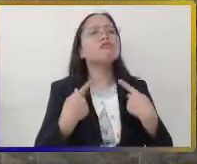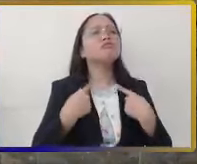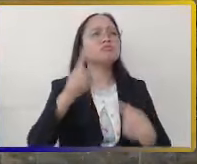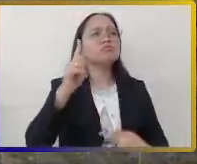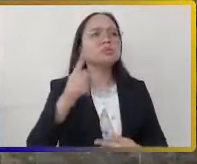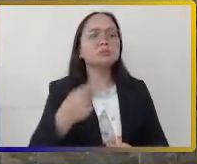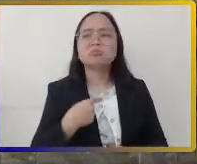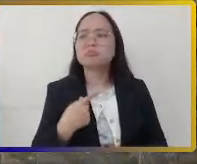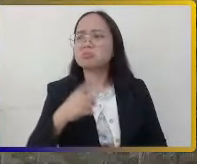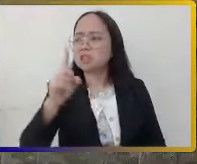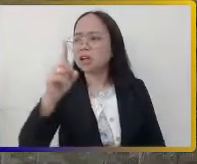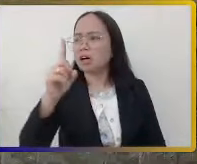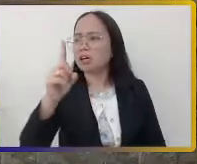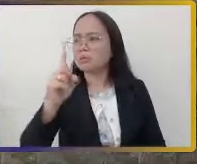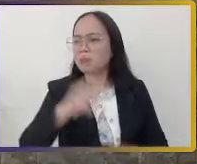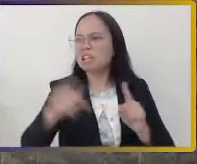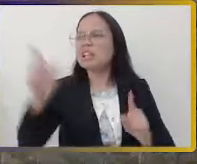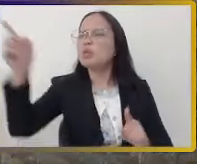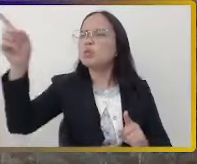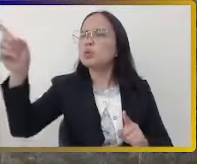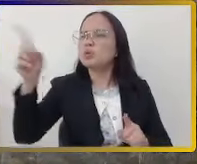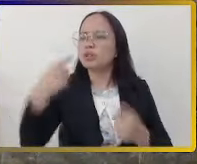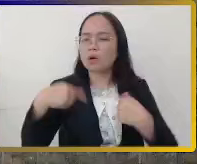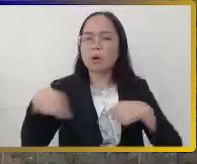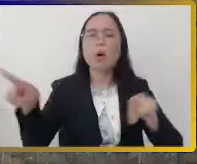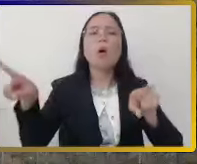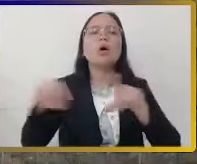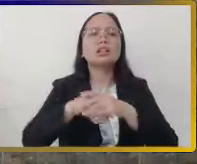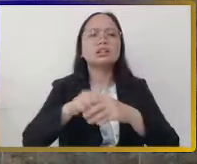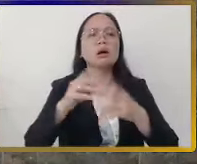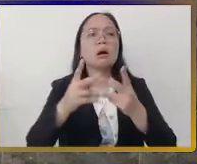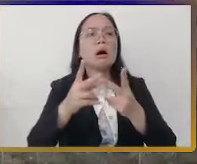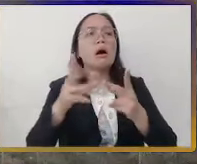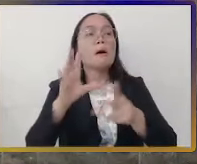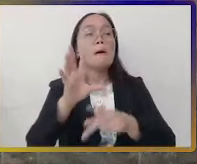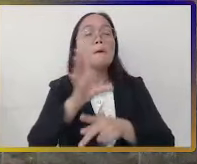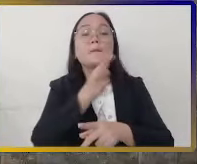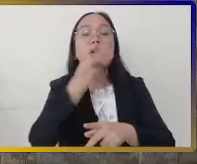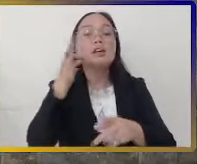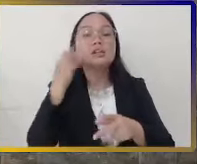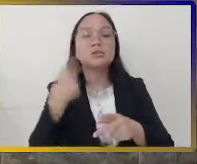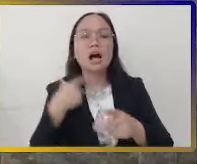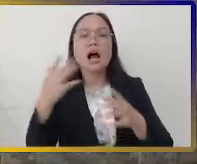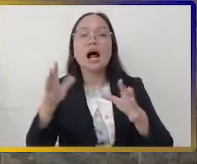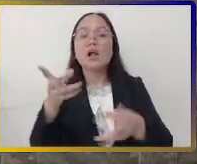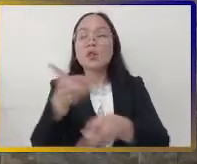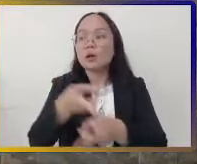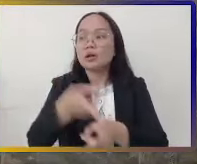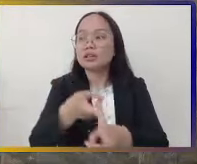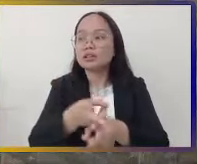pero nandoon nag-aalaga ng tupa. Bakit? Kasi siya ang bunso